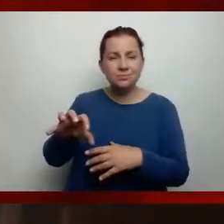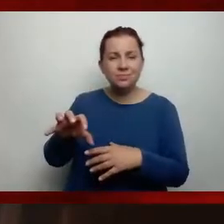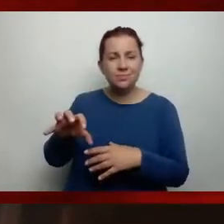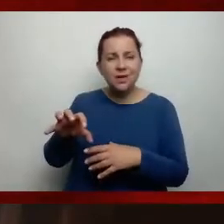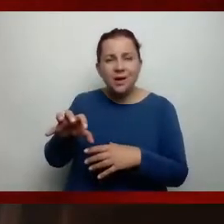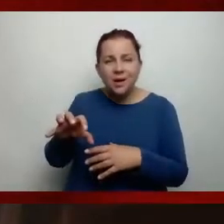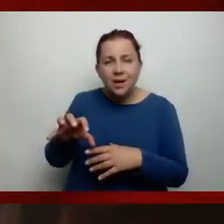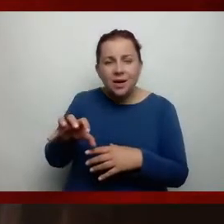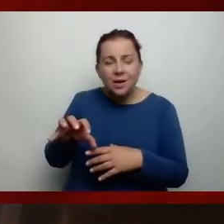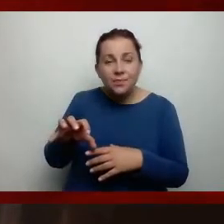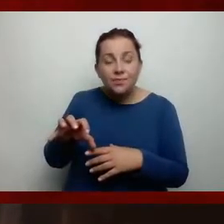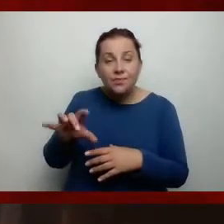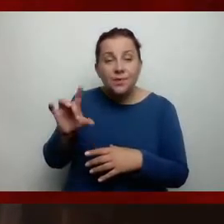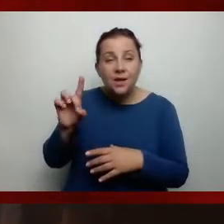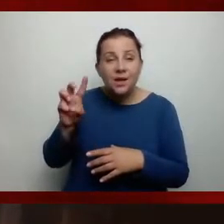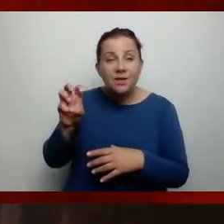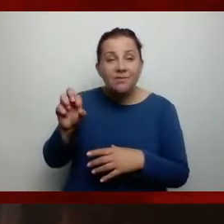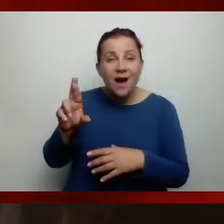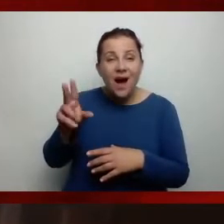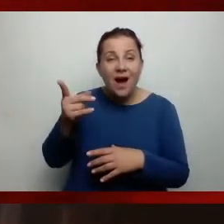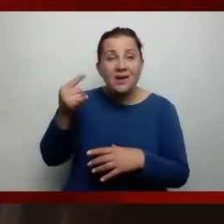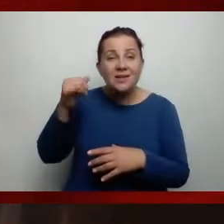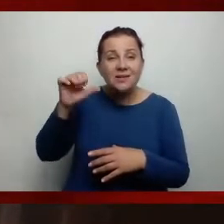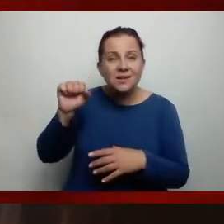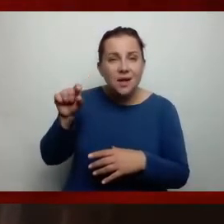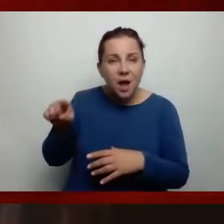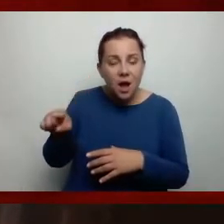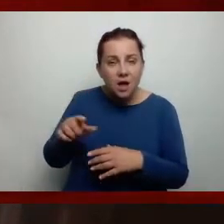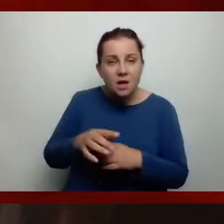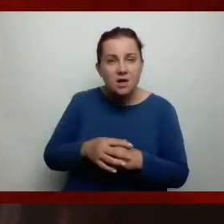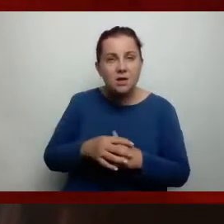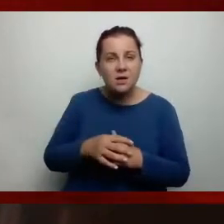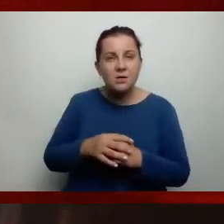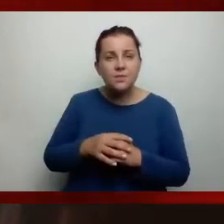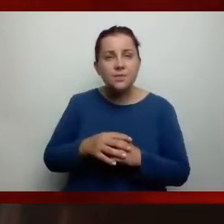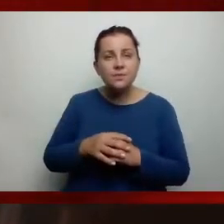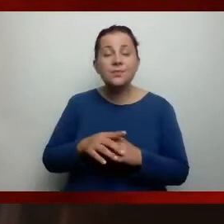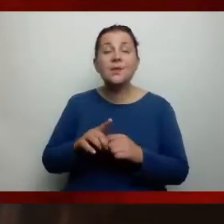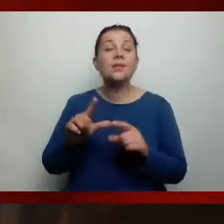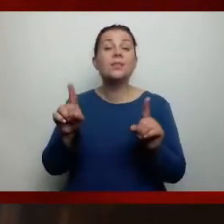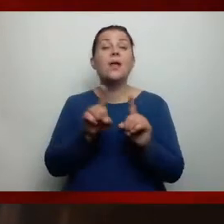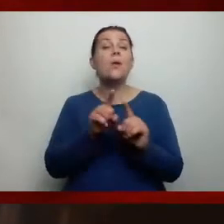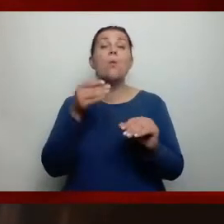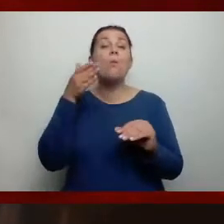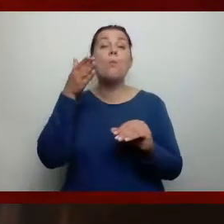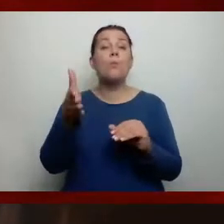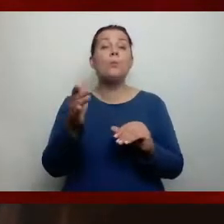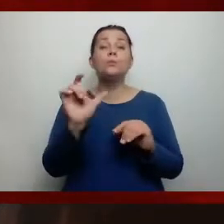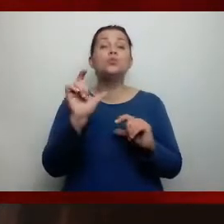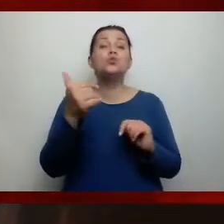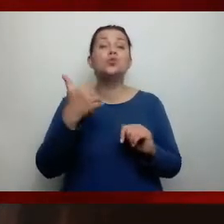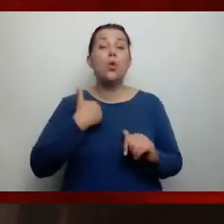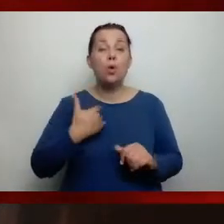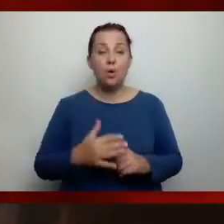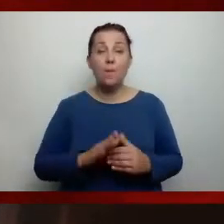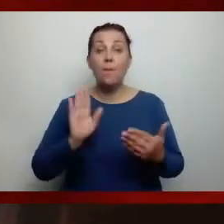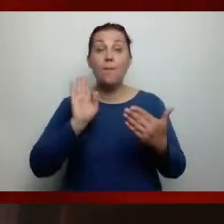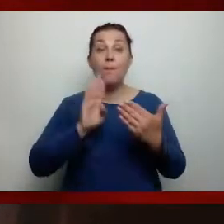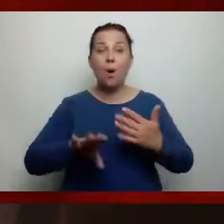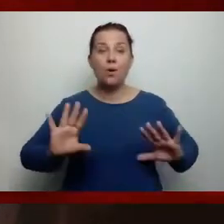pułku Leibgwardii w służbie Witkacy i co później się działo po